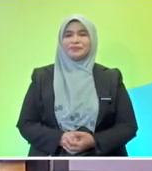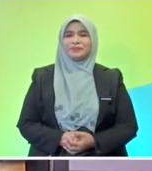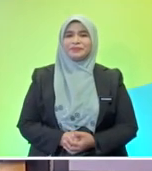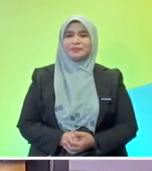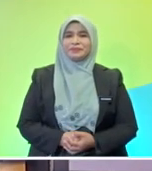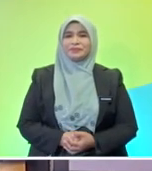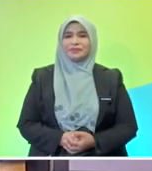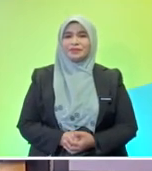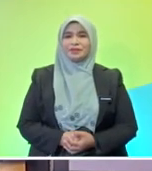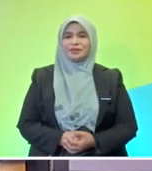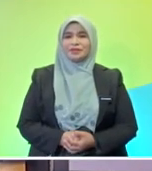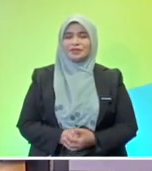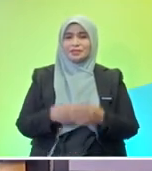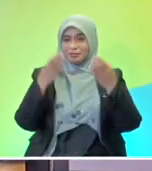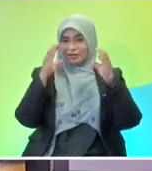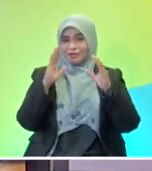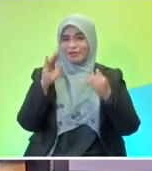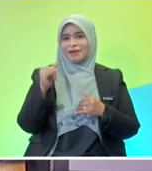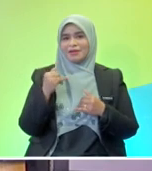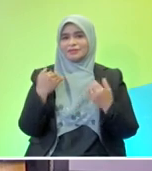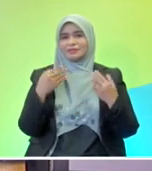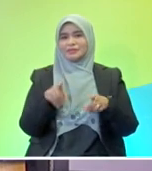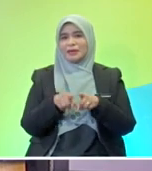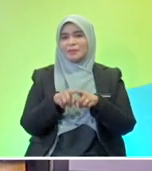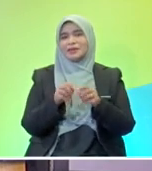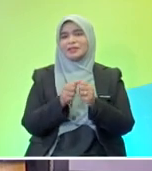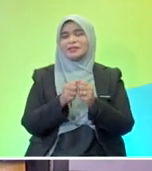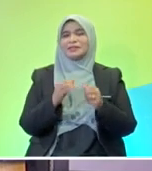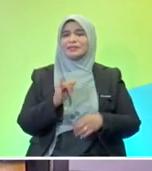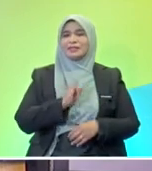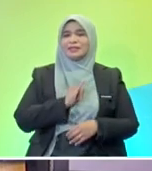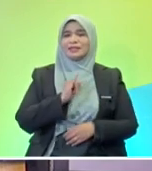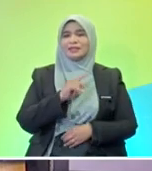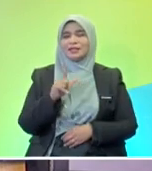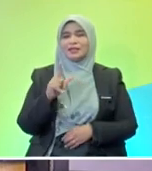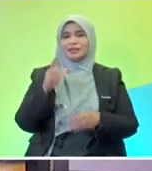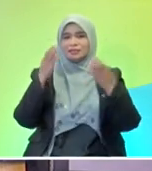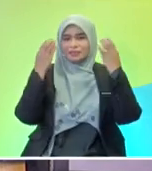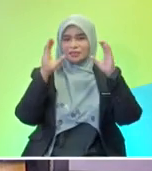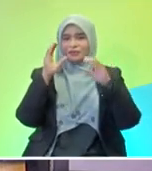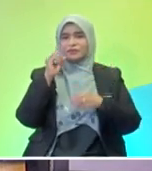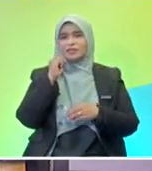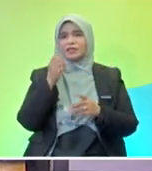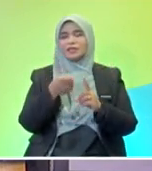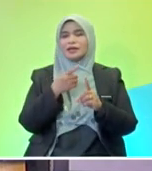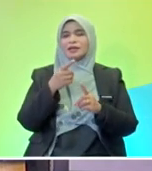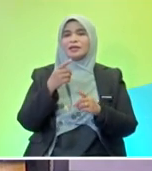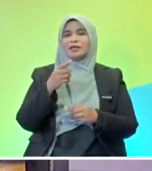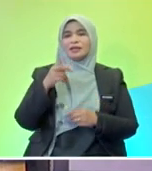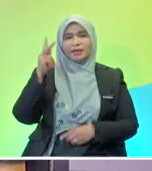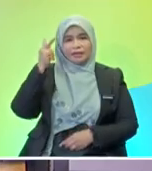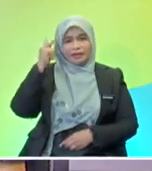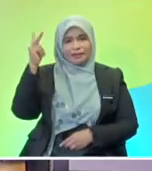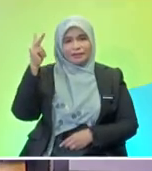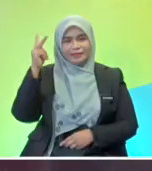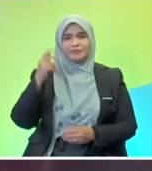cikgu. Yang berada di sebelah saya pula iaitu Cikgu Nur Syuhada Abdul Malik dari SK Long Gafa, Kota Baru,